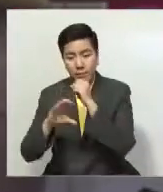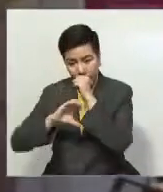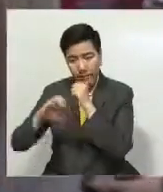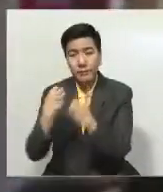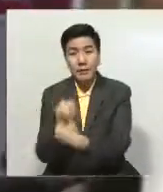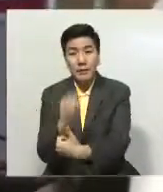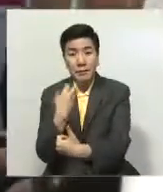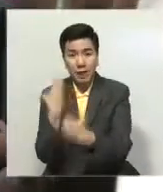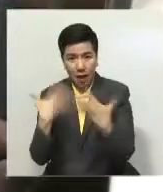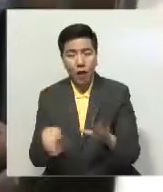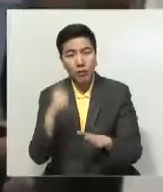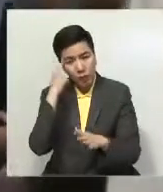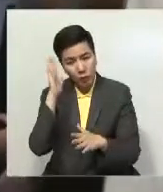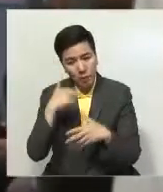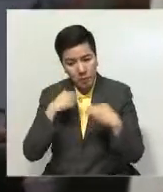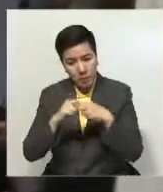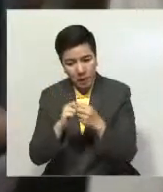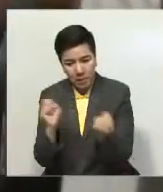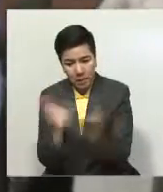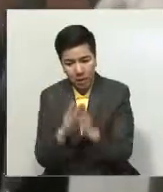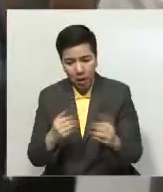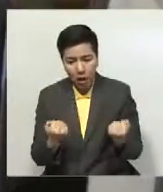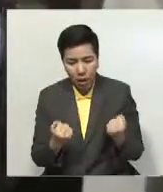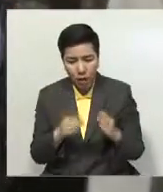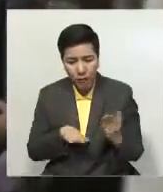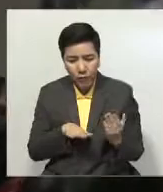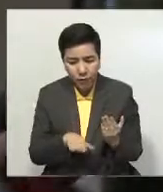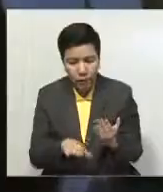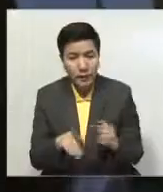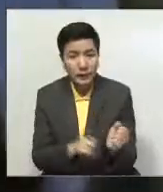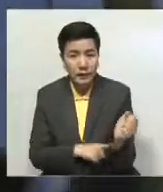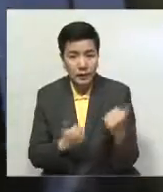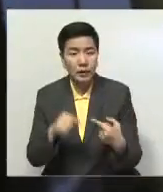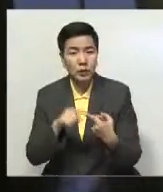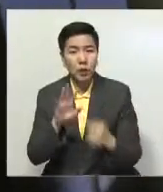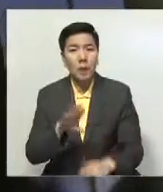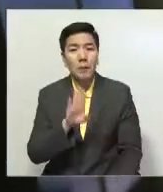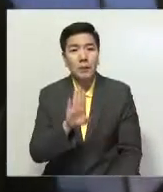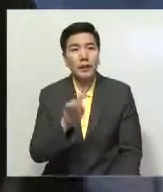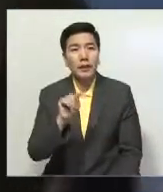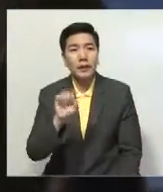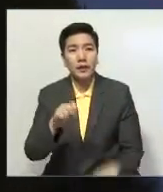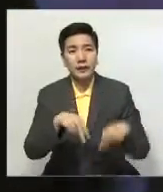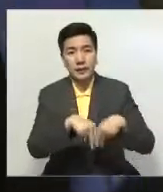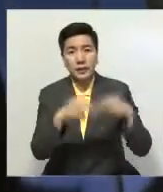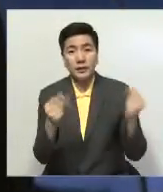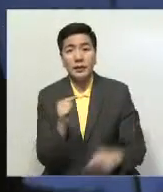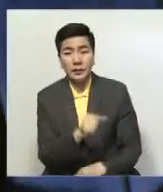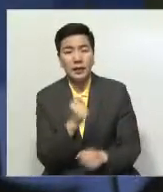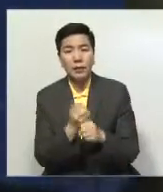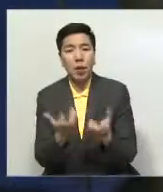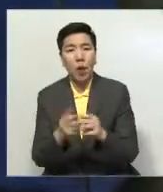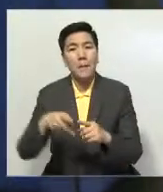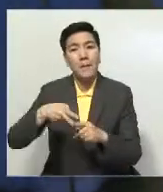ทช.แนะนำแล้วเนี่ยจะมีการเกิดคลื่นรบกวนกันอีกหรือไม่ค่ะ คือประเด็นของ BTS นะครับก็เป็นเรื่องของการ